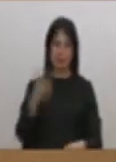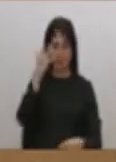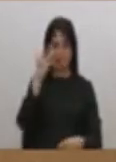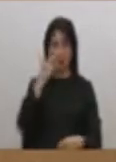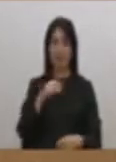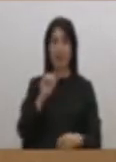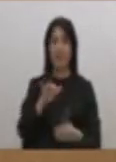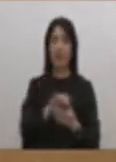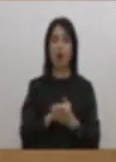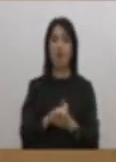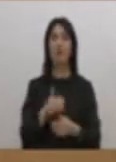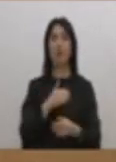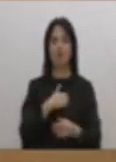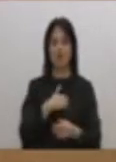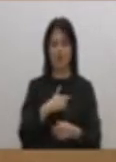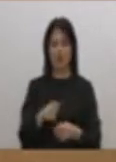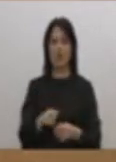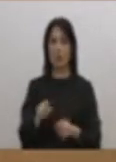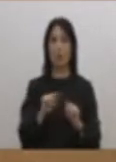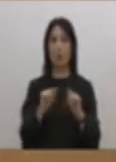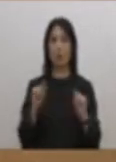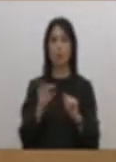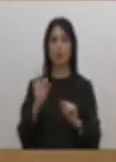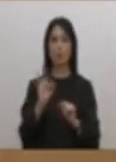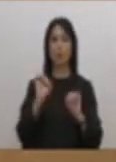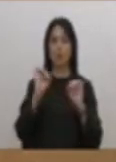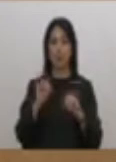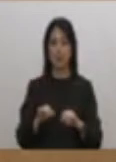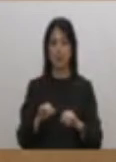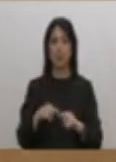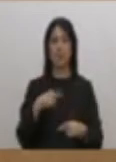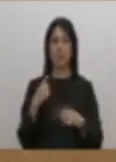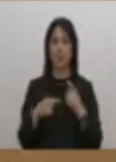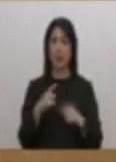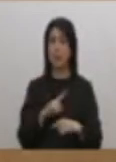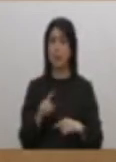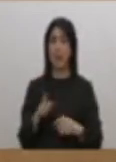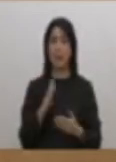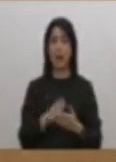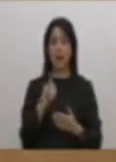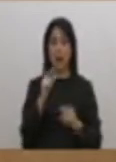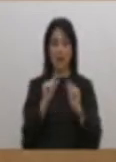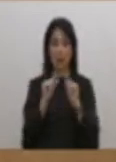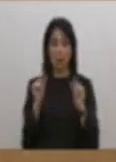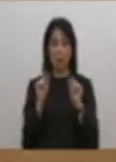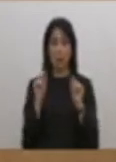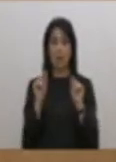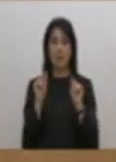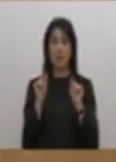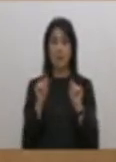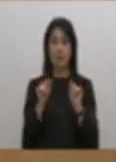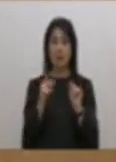რომ ევროკავშირში გვინდა, ჩვენ აი ეს ამ პუნქტების შესახებ, ჩვენ შეიძლება წესიერად ვილაპარაკოთ, მაგრამ არის ეს ერთი პუნქტი, რომელსაც აქვს ესეთ